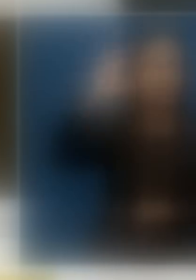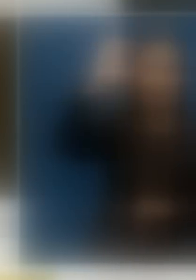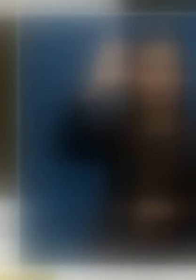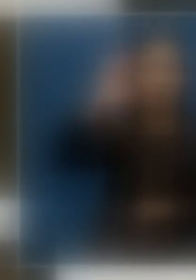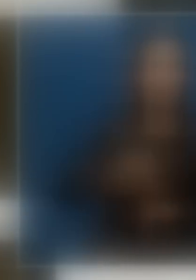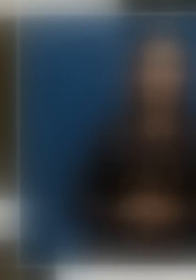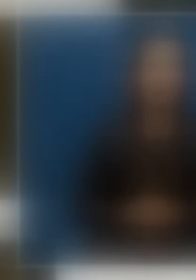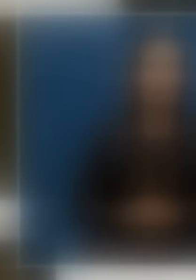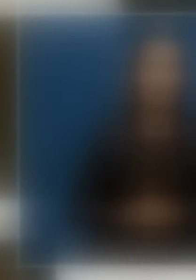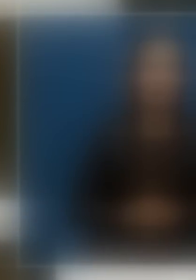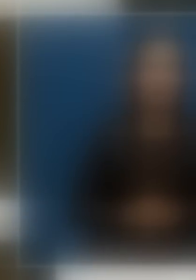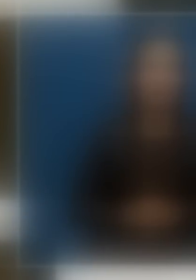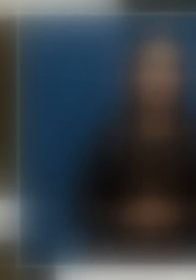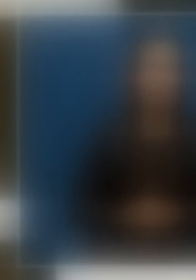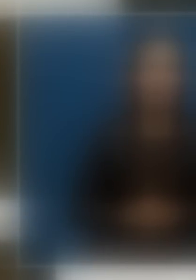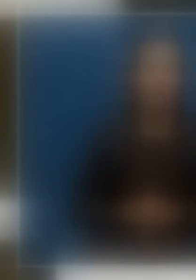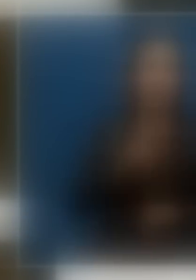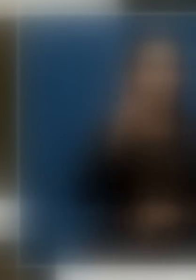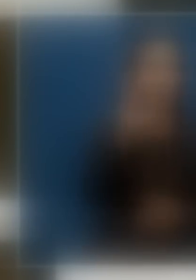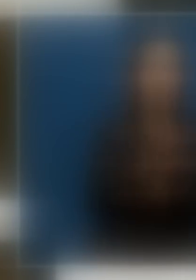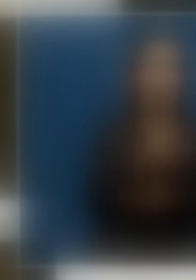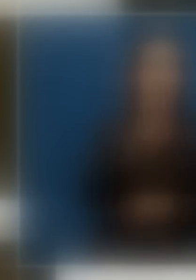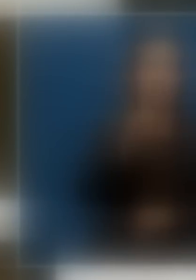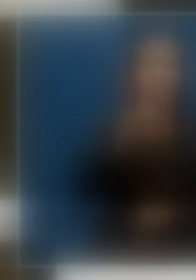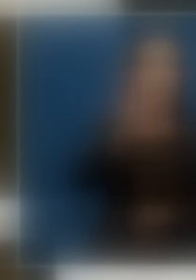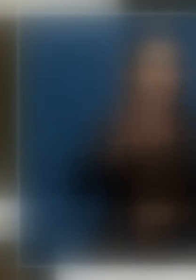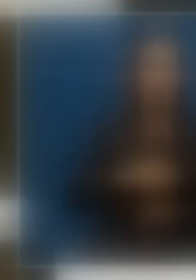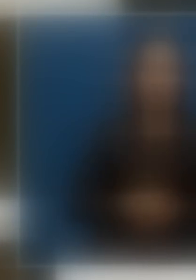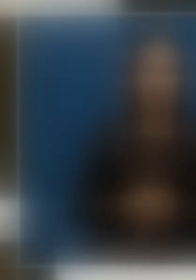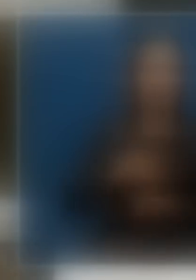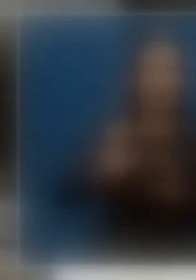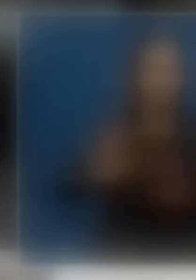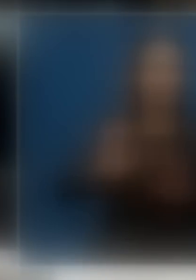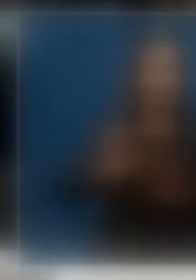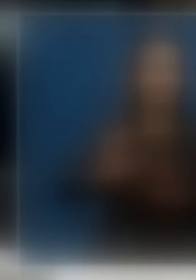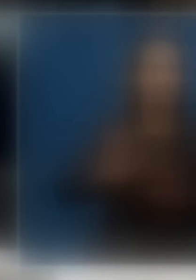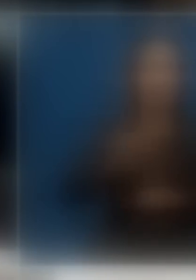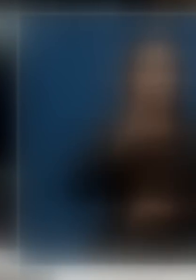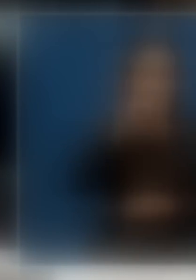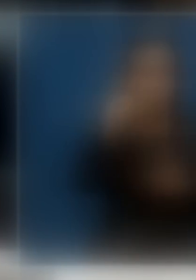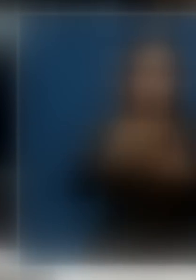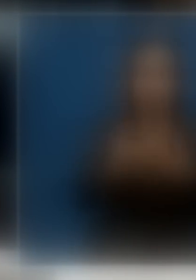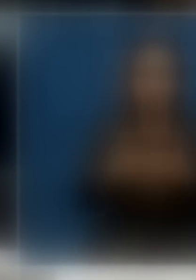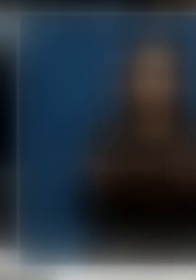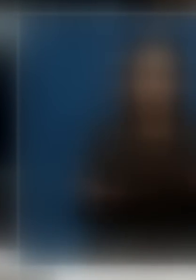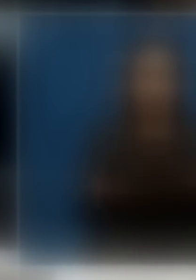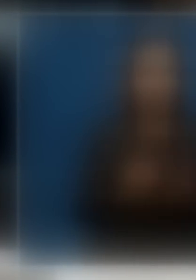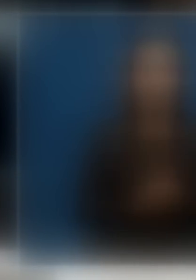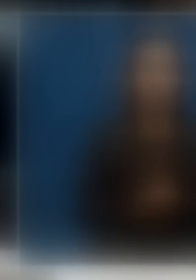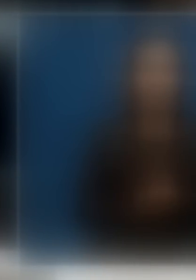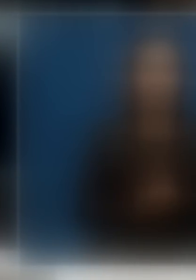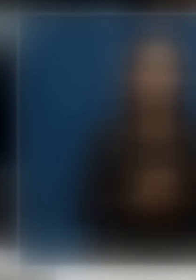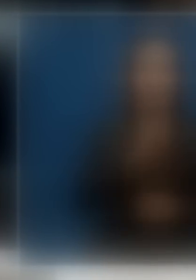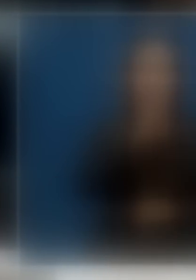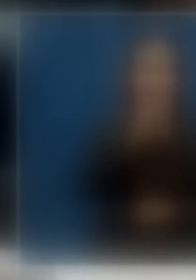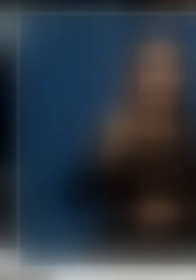ครับตามข้อบังคับข้อที่45นะครับ เดี๋ยวก่อนครับครับพูดเสร็จหรือยังฮะเดี๋ยวท่านประท้วง เมื่อศาลรัฐธ